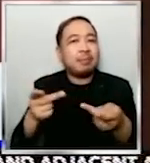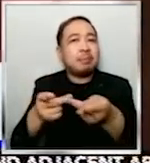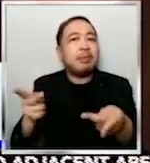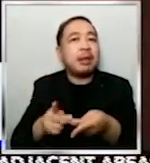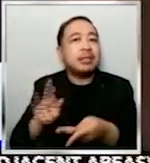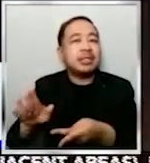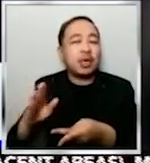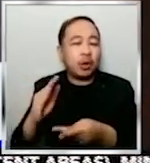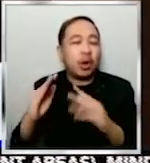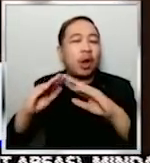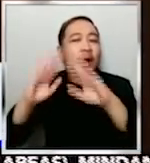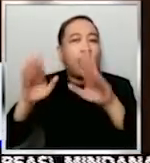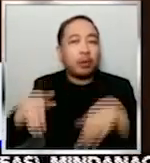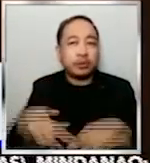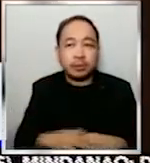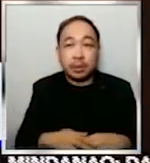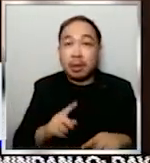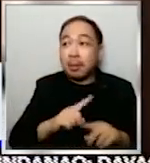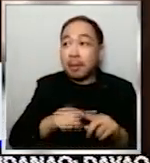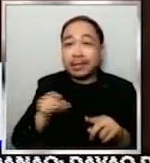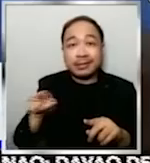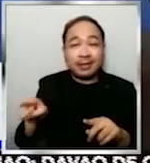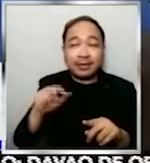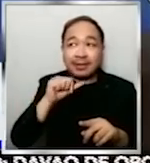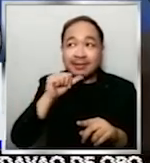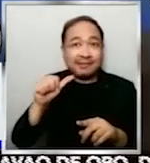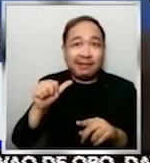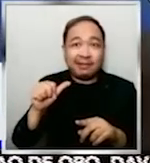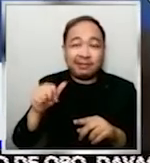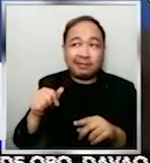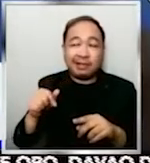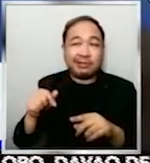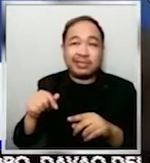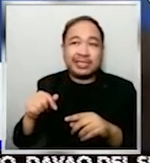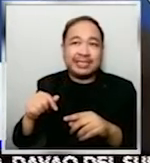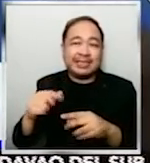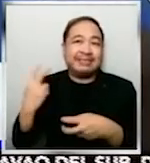ang suspect dahil pumalag ang ilang kaanak nito. Nakarap kami ng mga